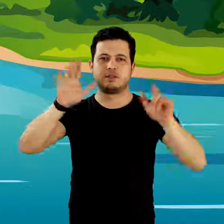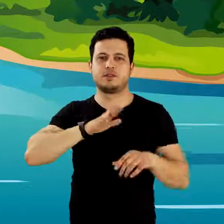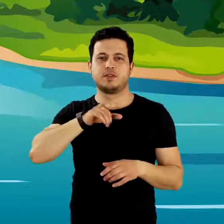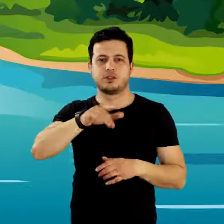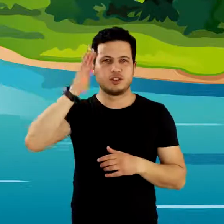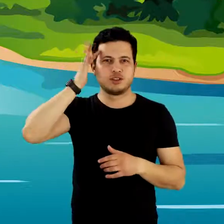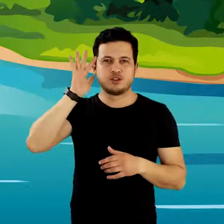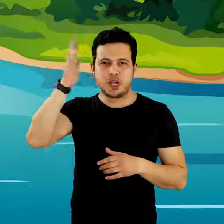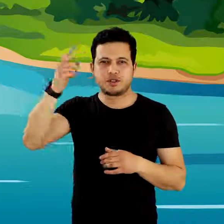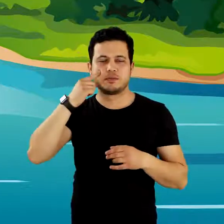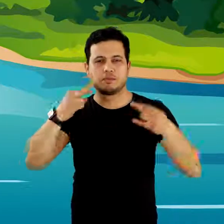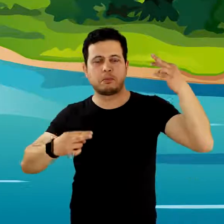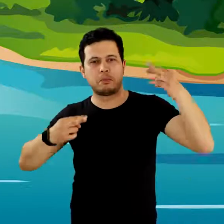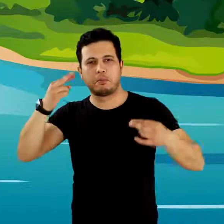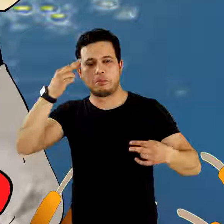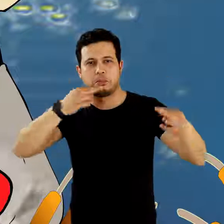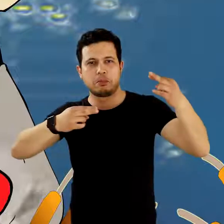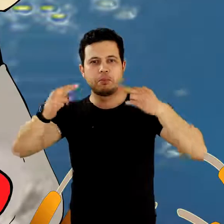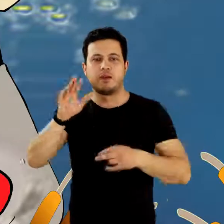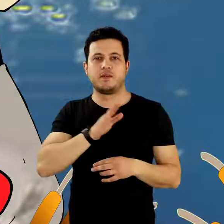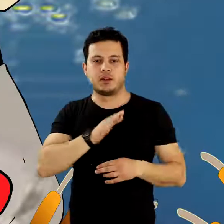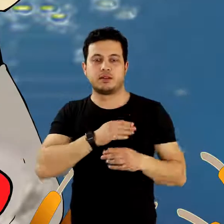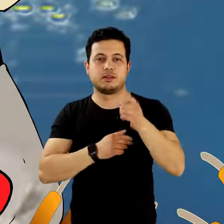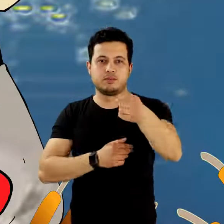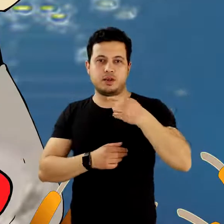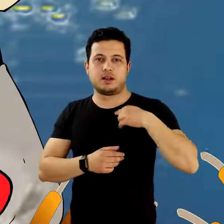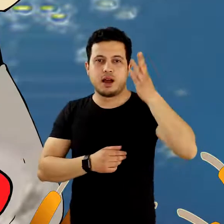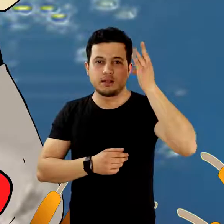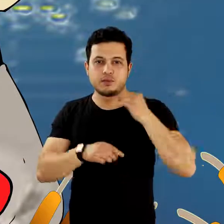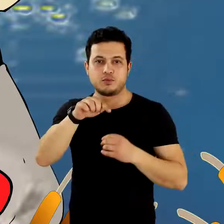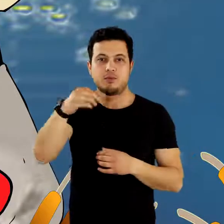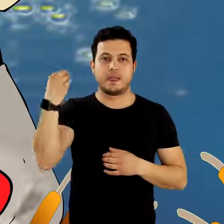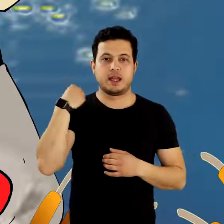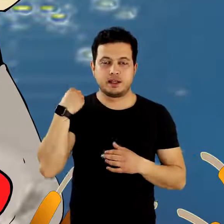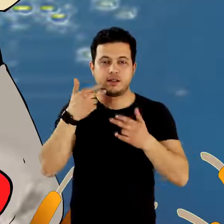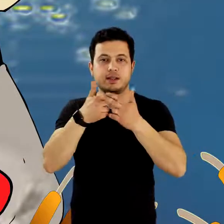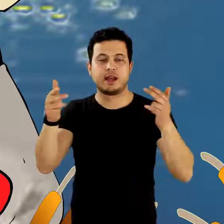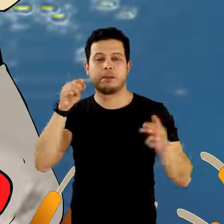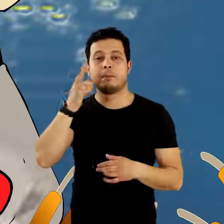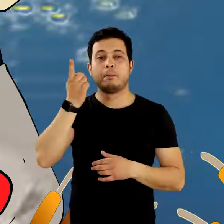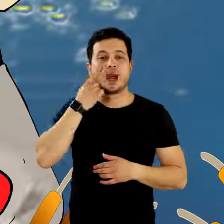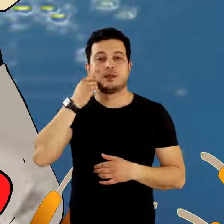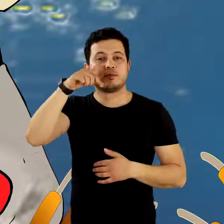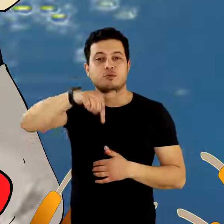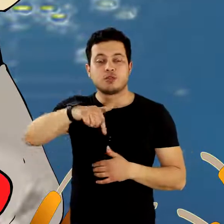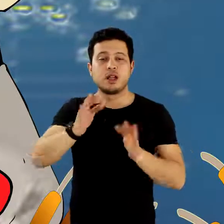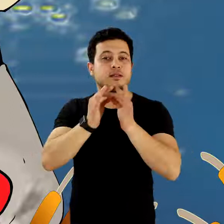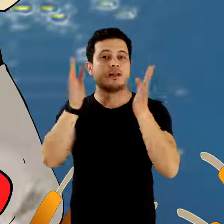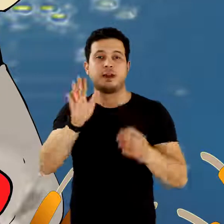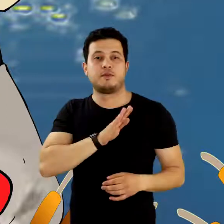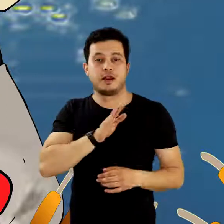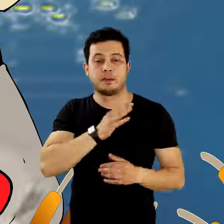şaşkın birbirlerine bakıyorlardı. Anlasana Çınar, bu yeni serüven. Bakalım bu kez bizi burada neler